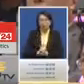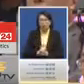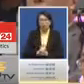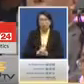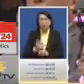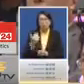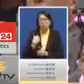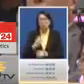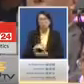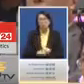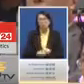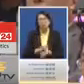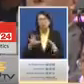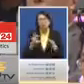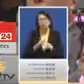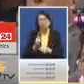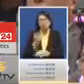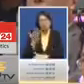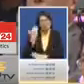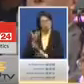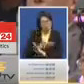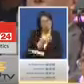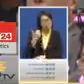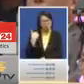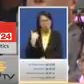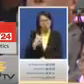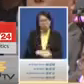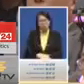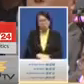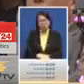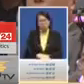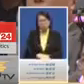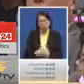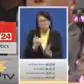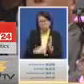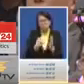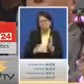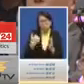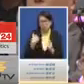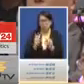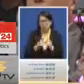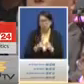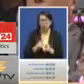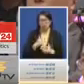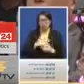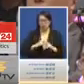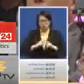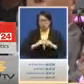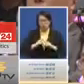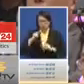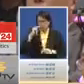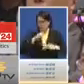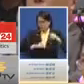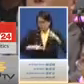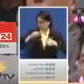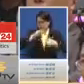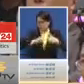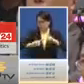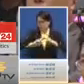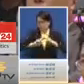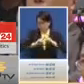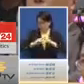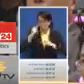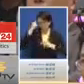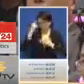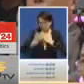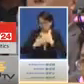จนะนักการเมืองเชื่อได้ว่าเท่านั้นก็เพียงพอที่จะต้องพิจารณาตัวเองเพราะนั้นนี่อย่าถึงกับไม่